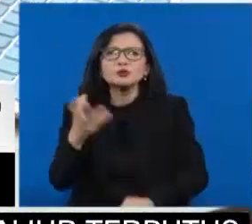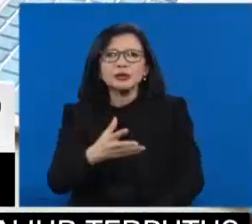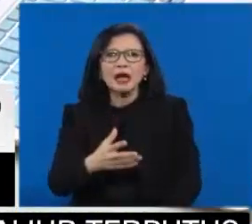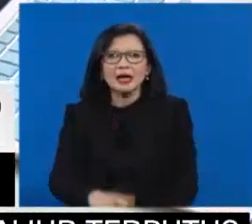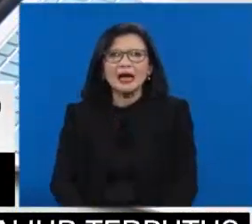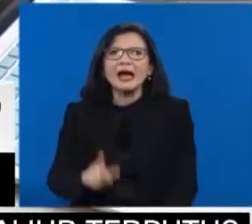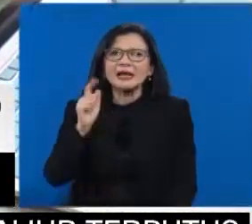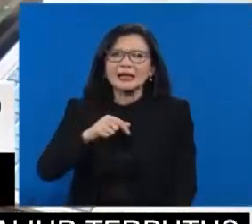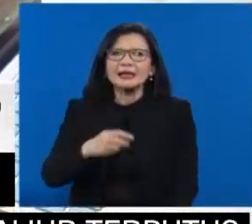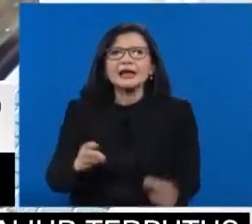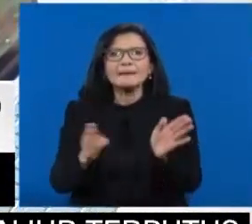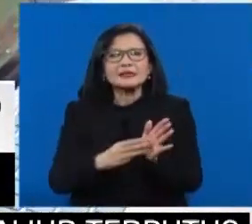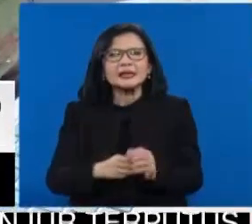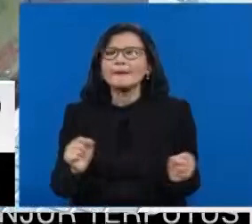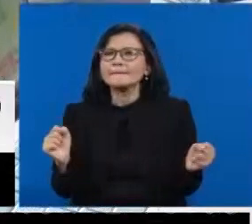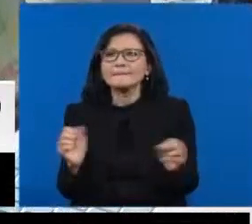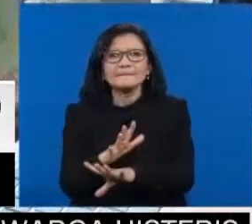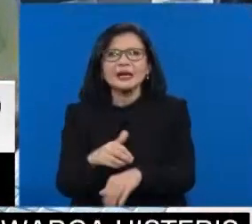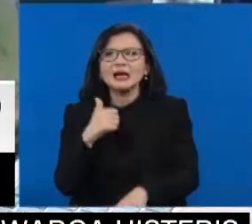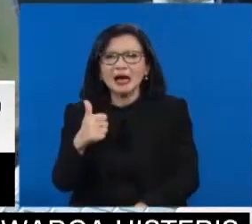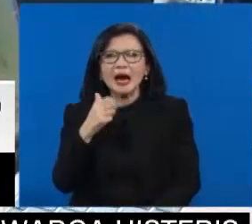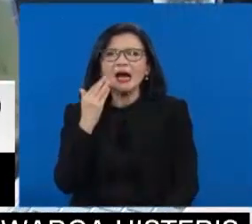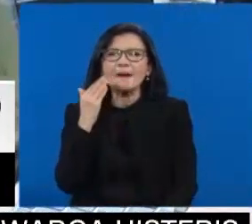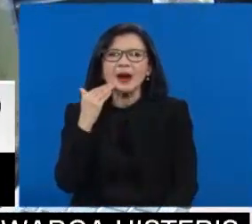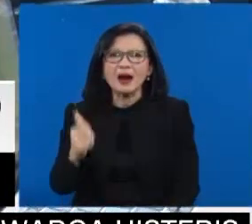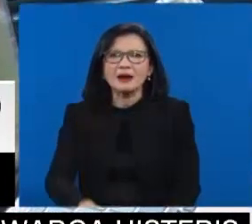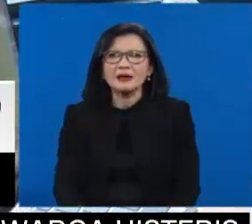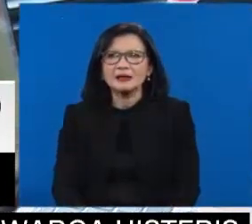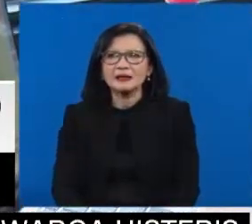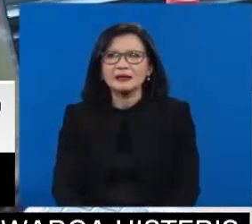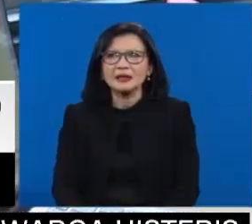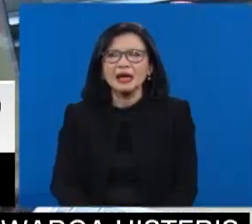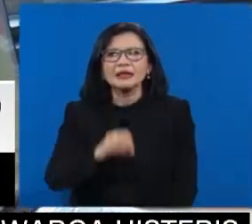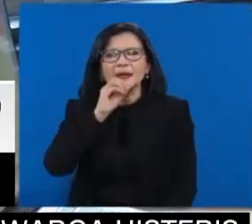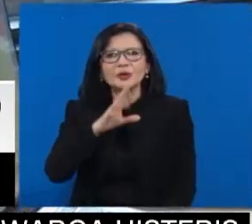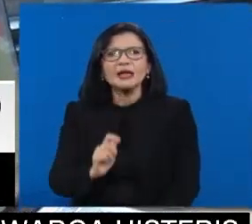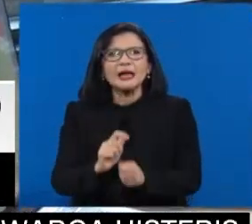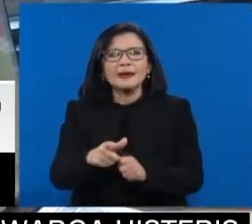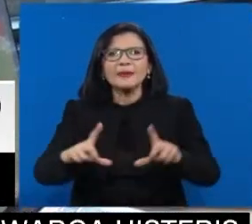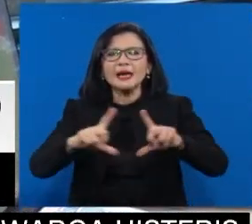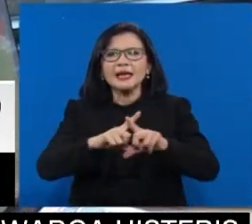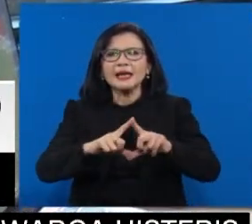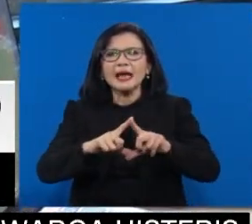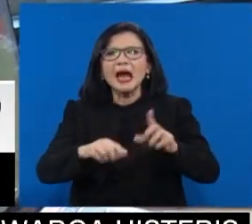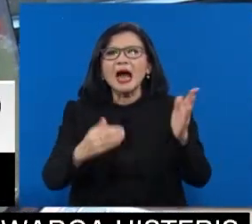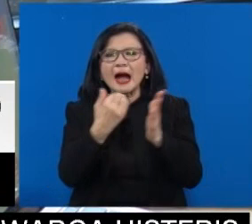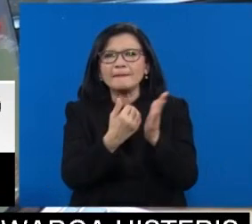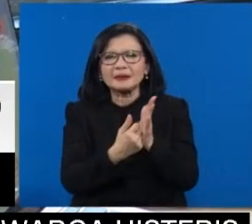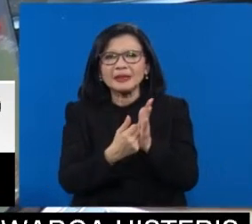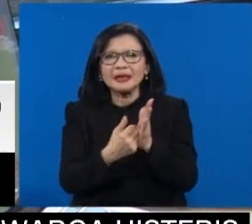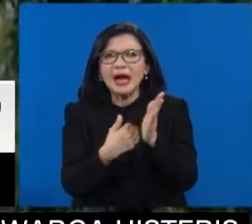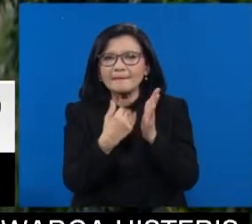karena masalah kepraktisan dalam satu kawasan hunian. Ia menyebut membeli apartemen seharga 400 juta rupiah pada